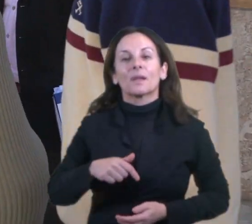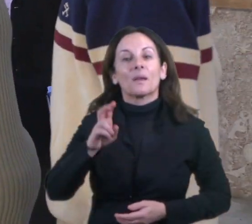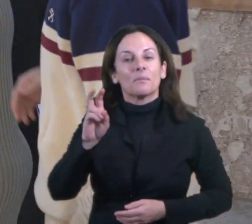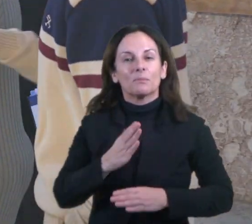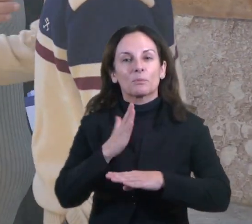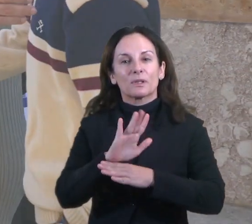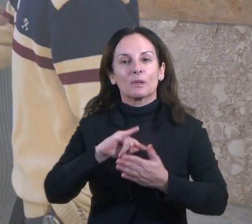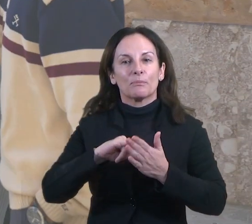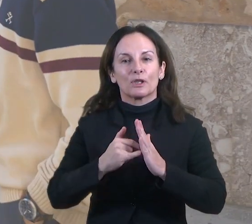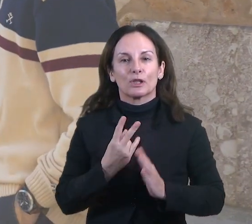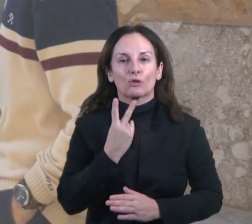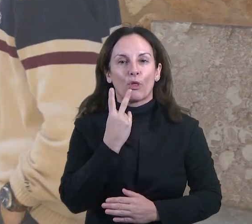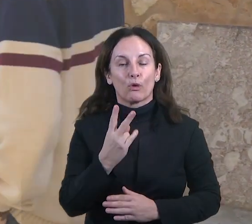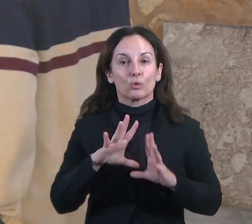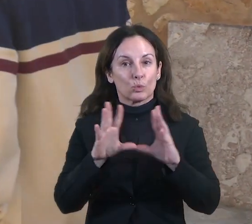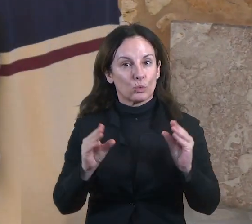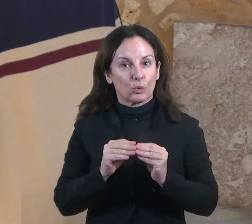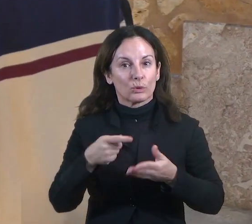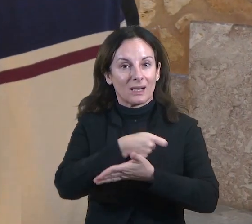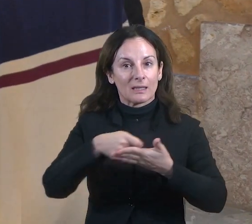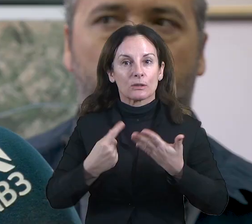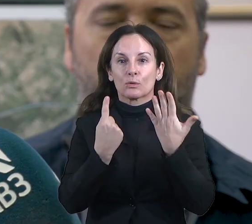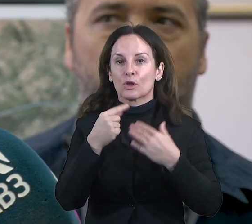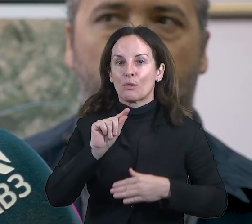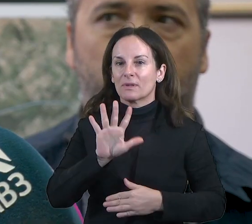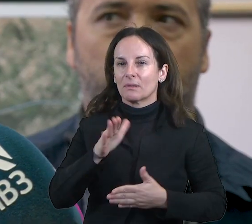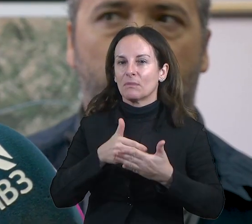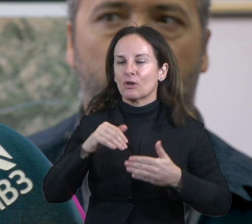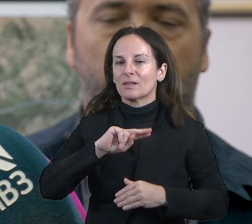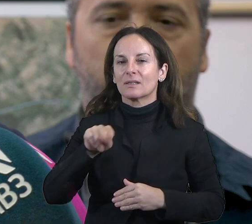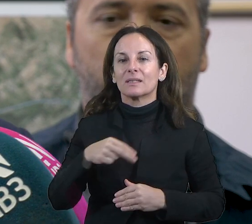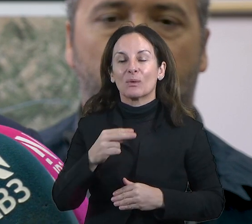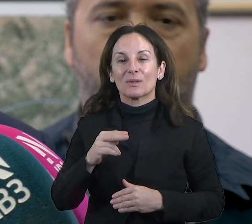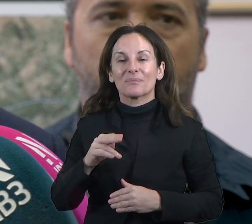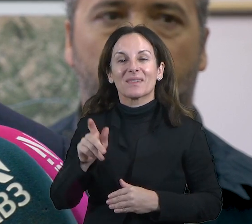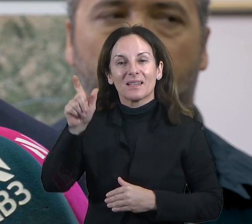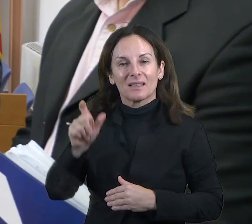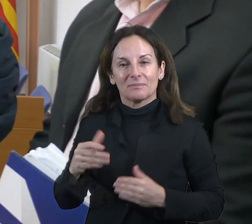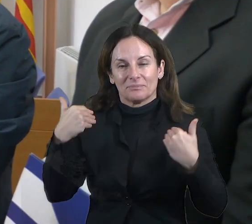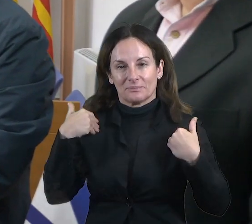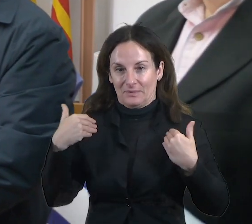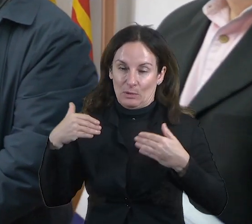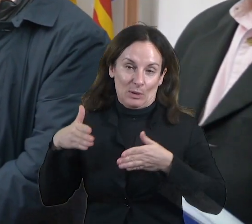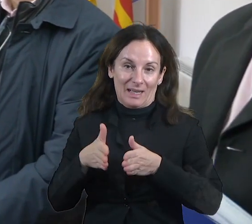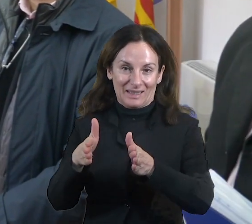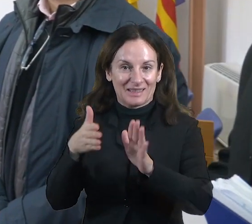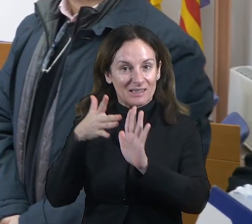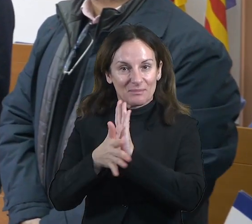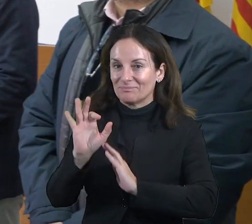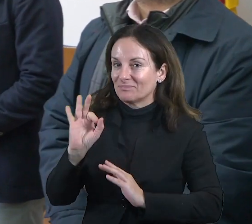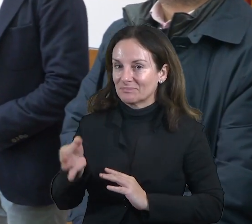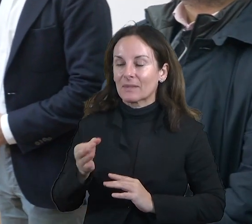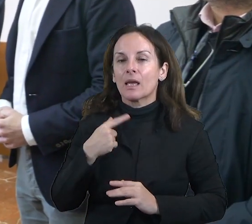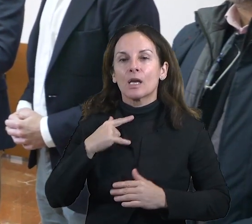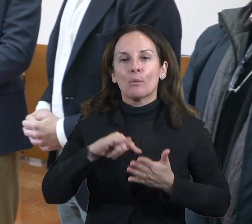venim a presentar dos projectes de 6,5 milions d'euros que, tal i com s'han explicat anteriorment per responsable de carreteres, se